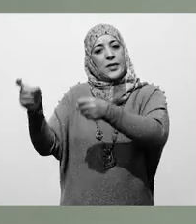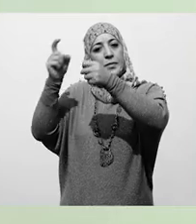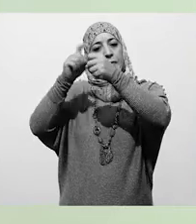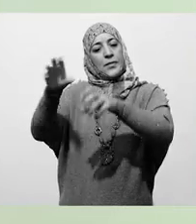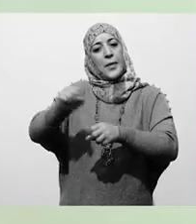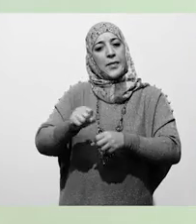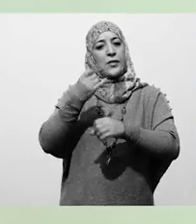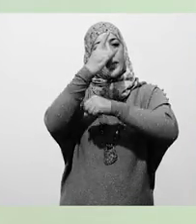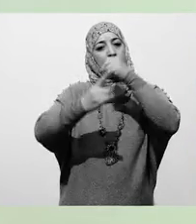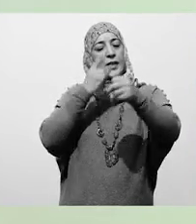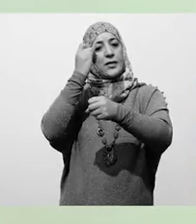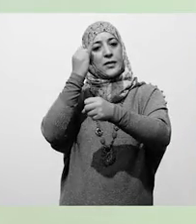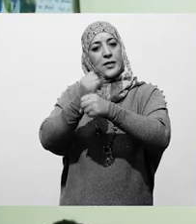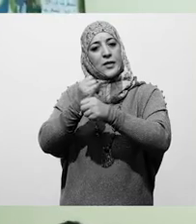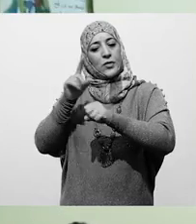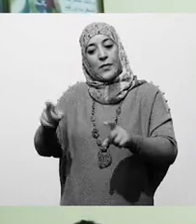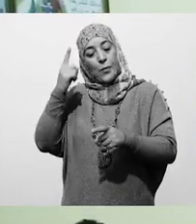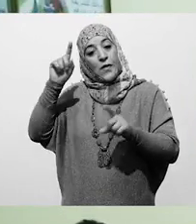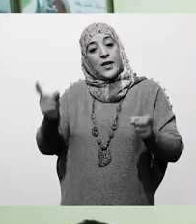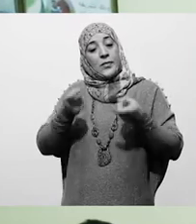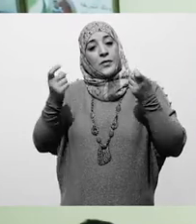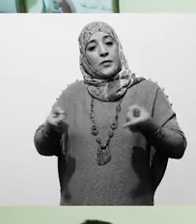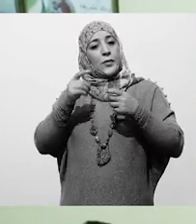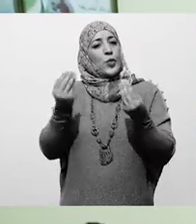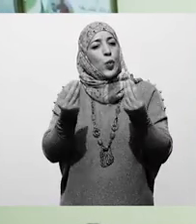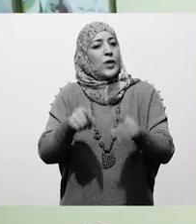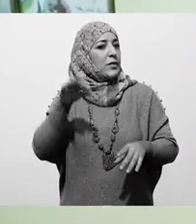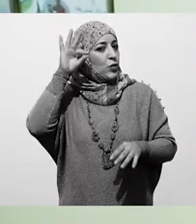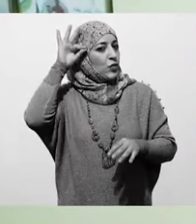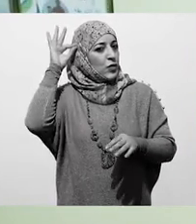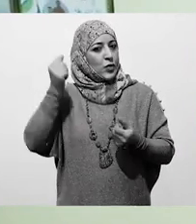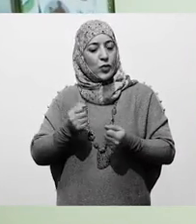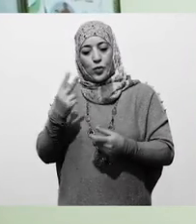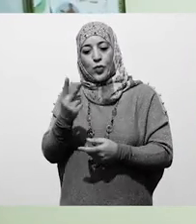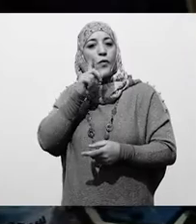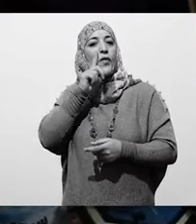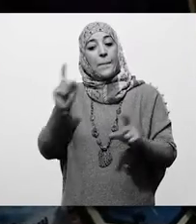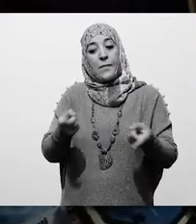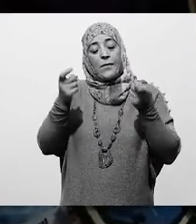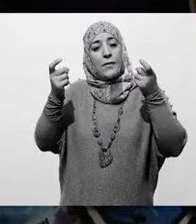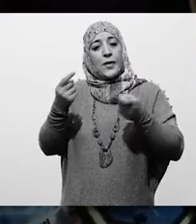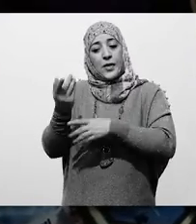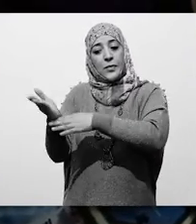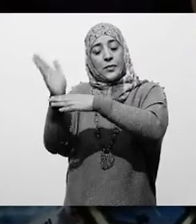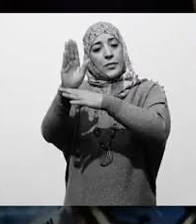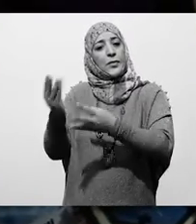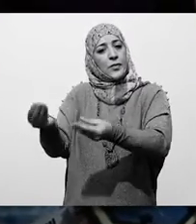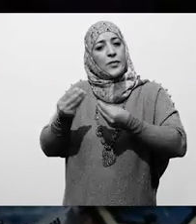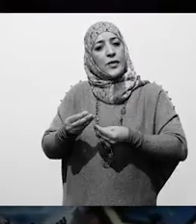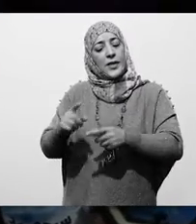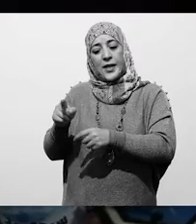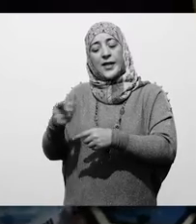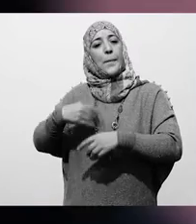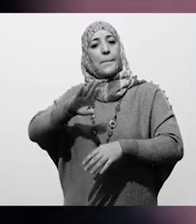arts martiaux. J'étais appelé par l'Handicap International pour faire une formation en Tunisie. Les deux formatrices m'ont